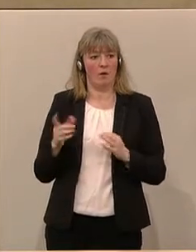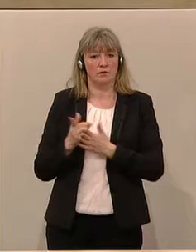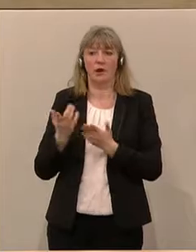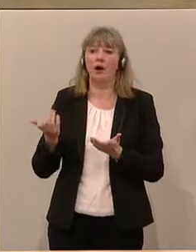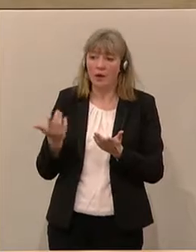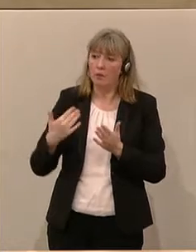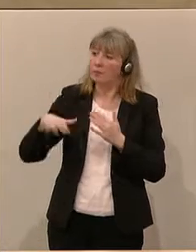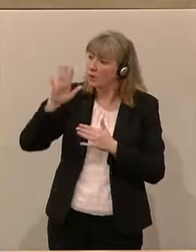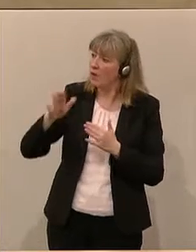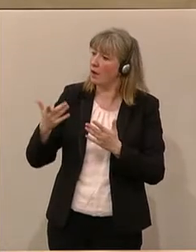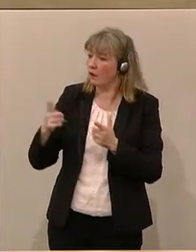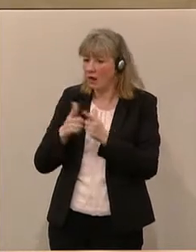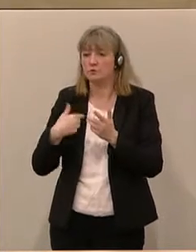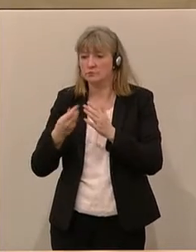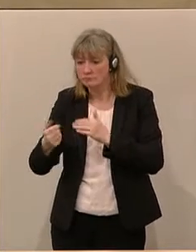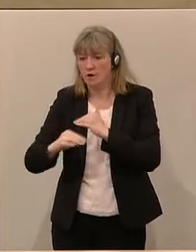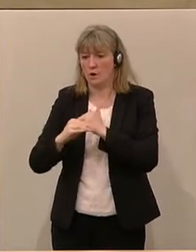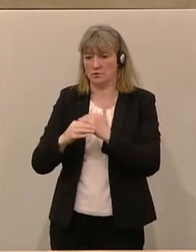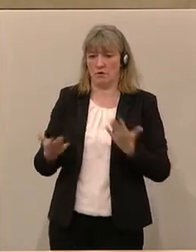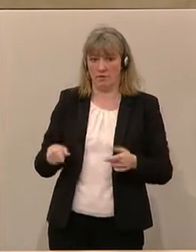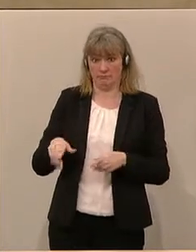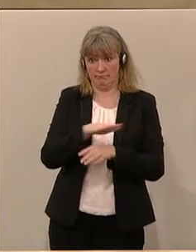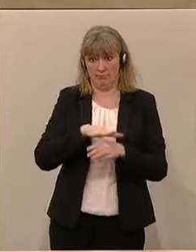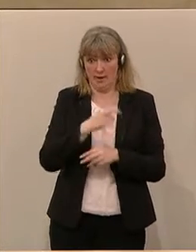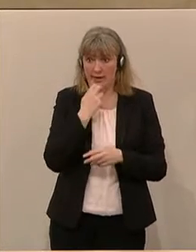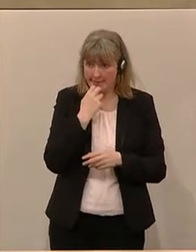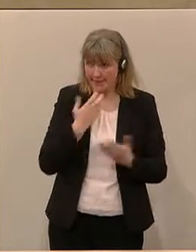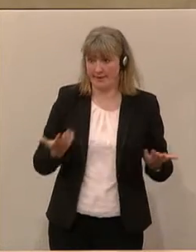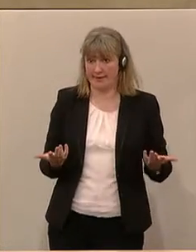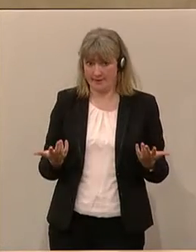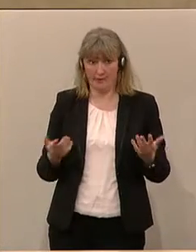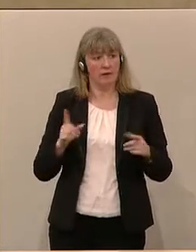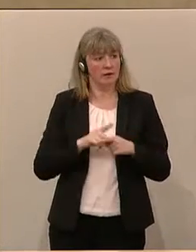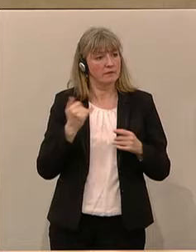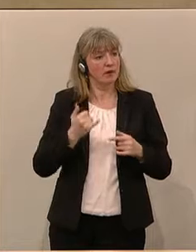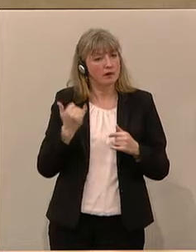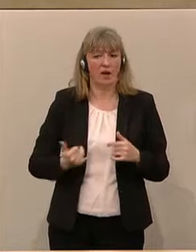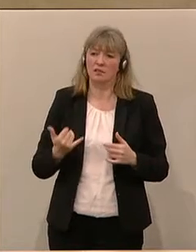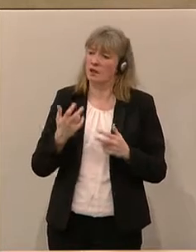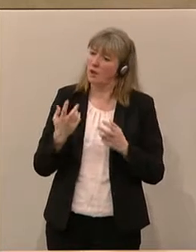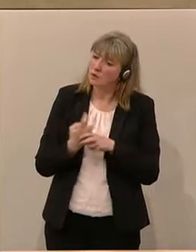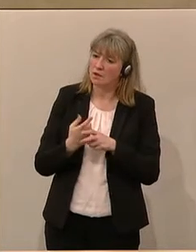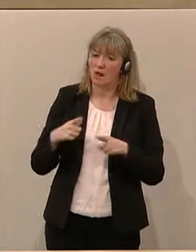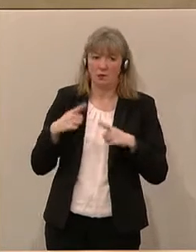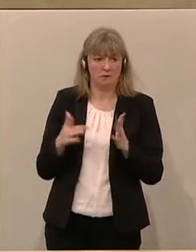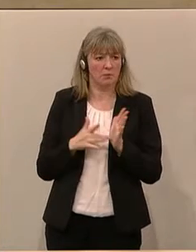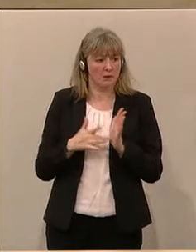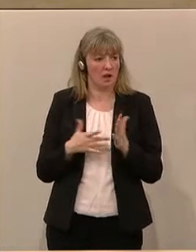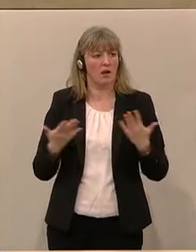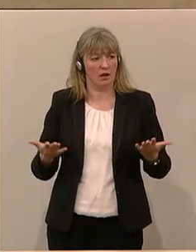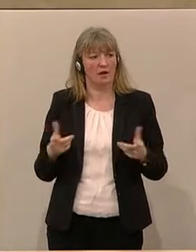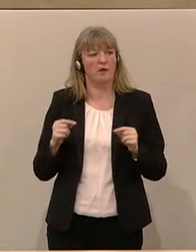erbracht werden. Und darum sind wir gleich im Energiebereich. Es ist die Mehrleistung, dass wir mit jedem österreichischen Lebensmittel letztendlich